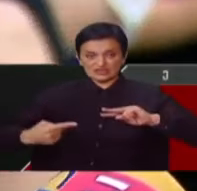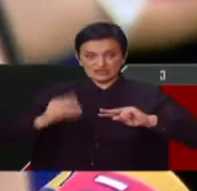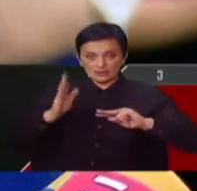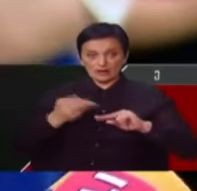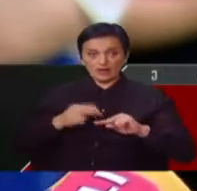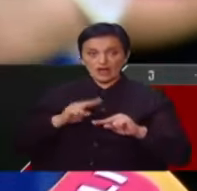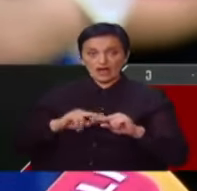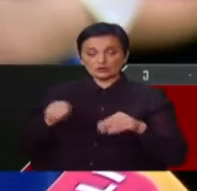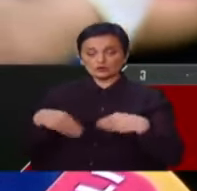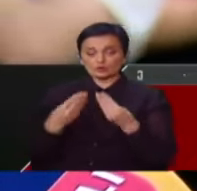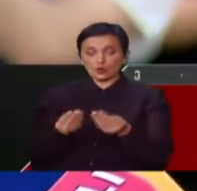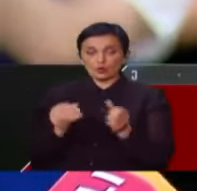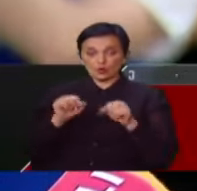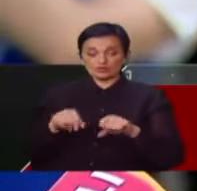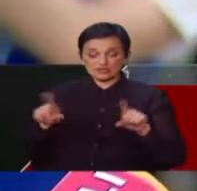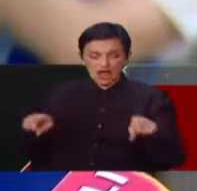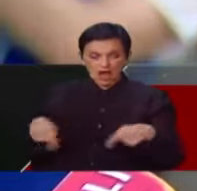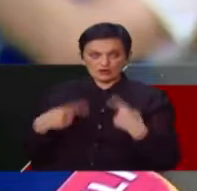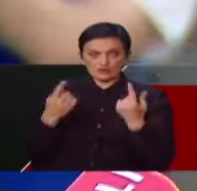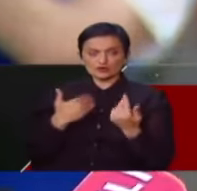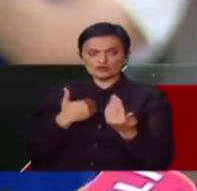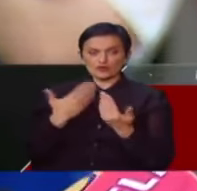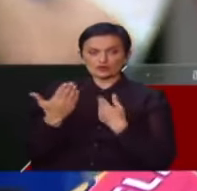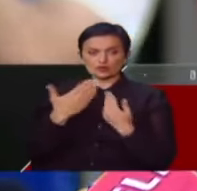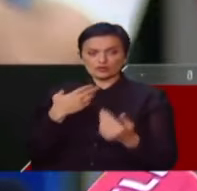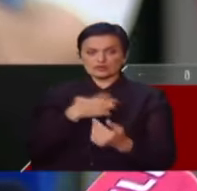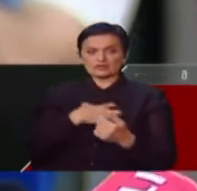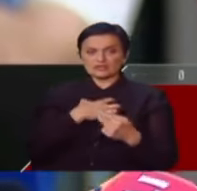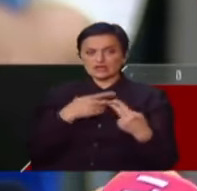ես մոգցեմ շեսազլոբլոբասրով աղվատ գինոտ չոնի ուրդիրթովեպիս